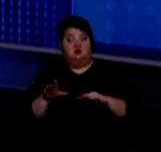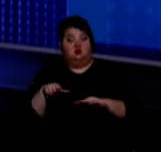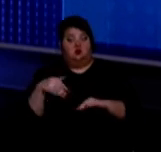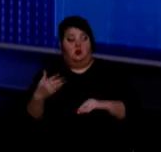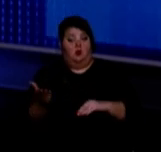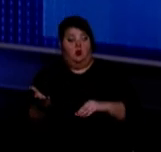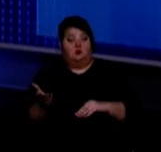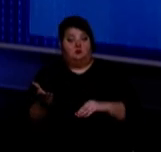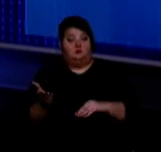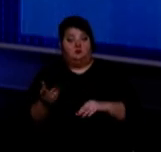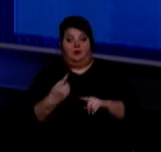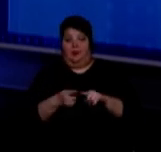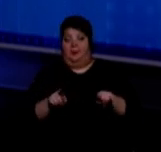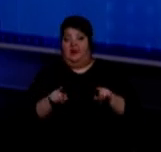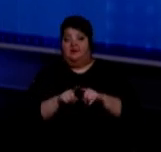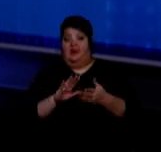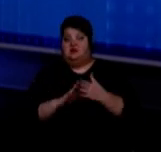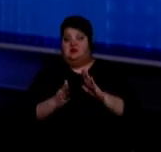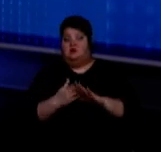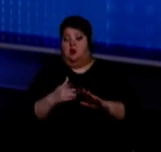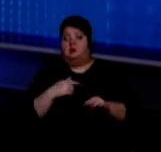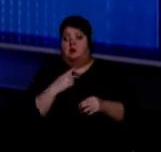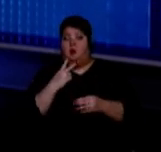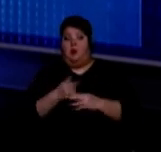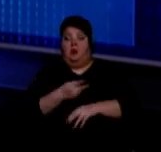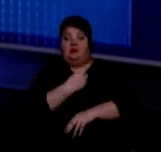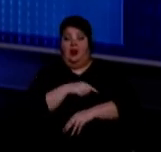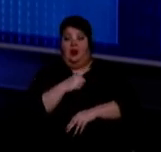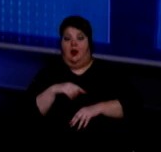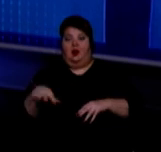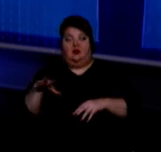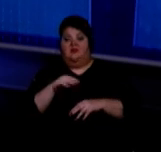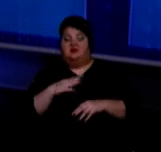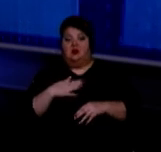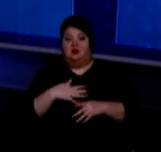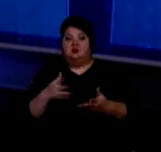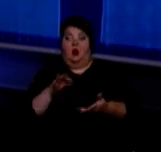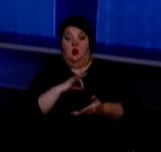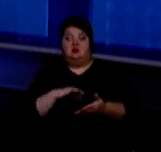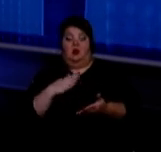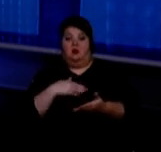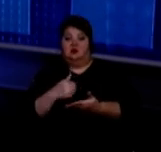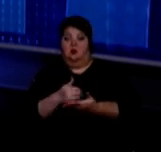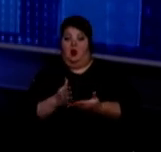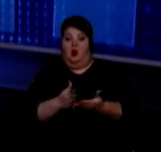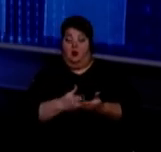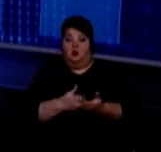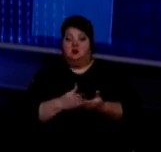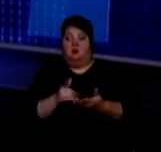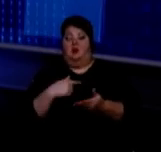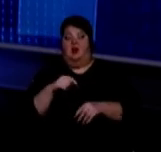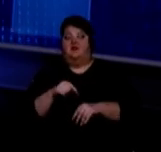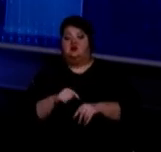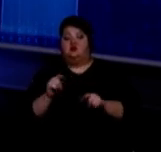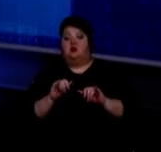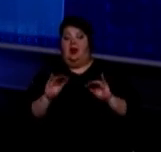б в цю ситуацію ми побачили лікарні всі наші, які користуються нашими послугами. Ми відчули і